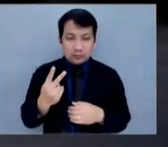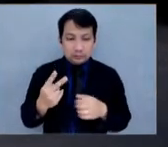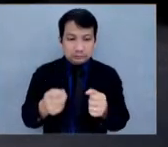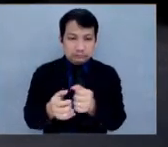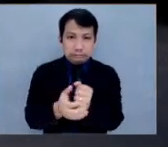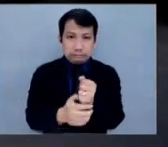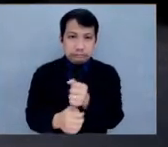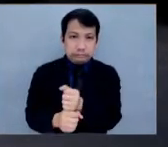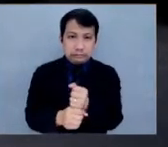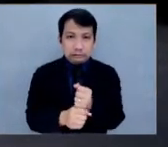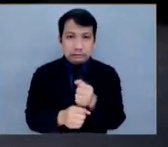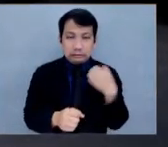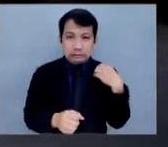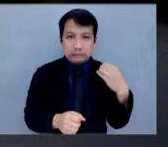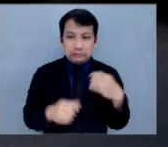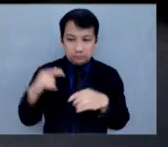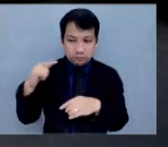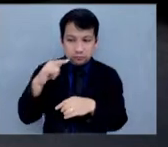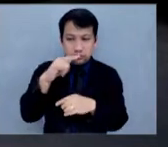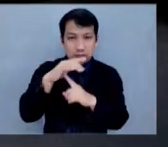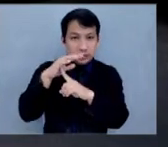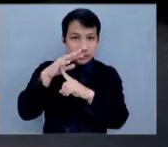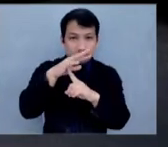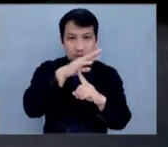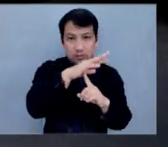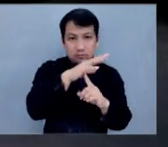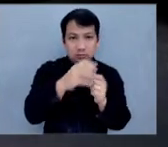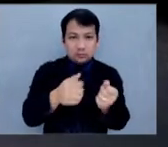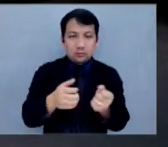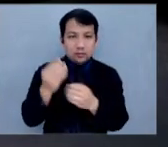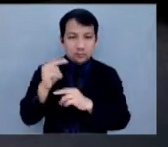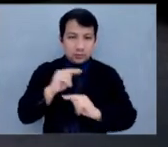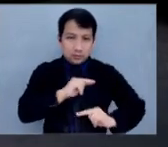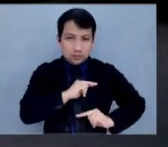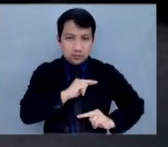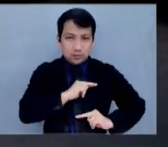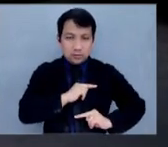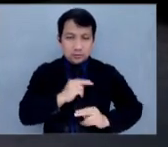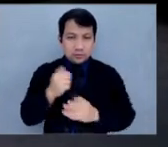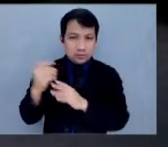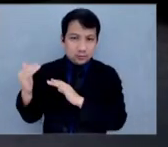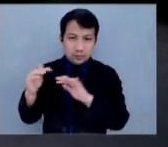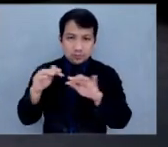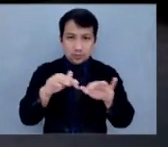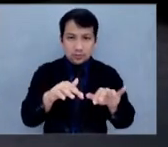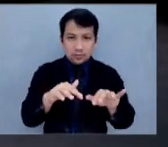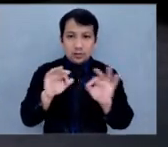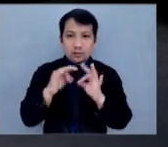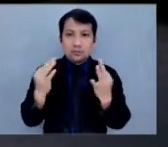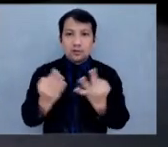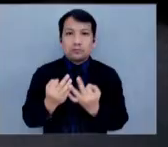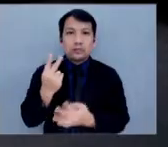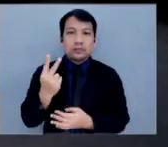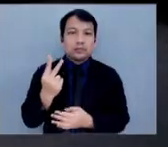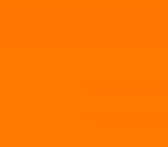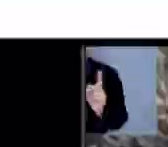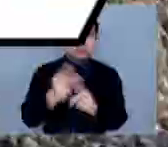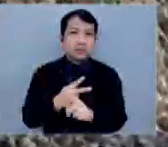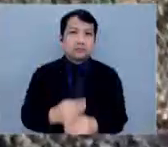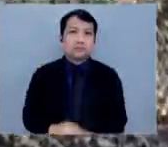No? Dumating na rin yung mga tauhan ng Navy para makiramay habang nagsidatingan na rin yung pamilya ng dalawang biktima.